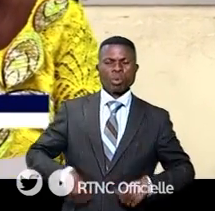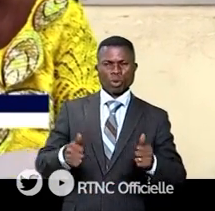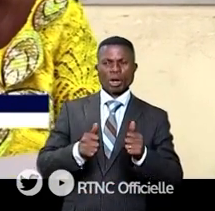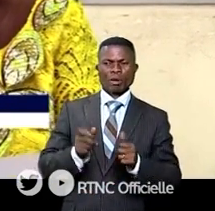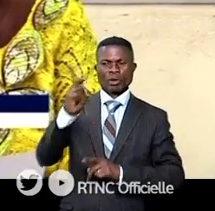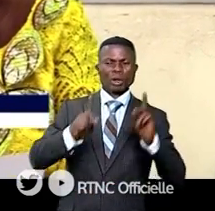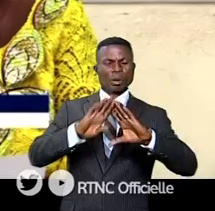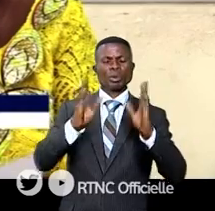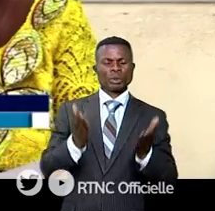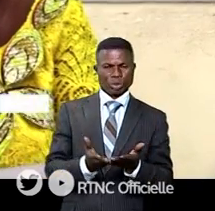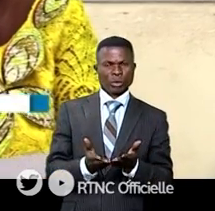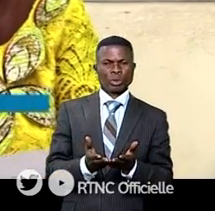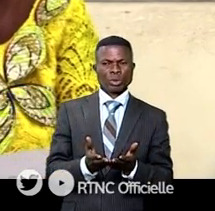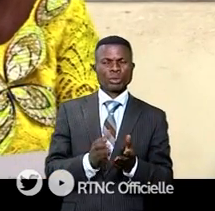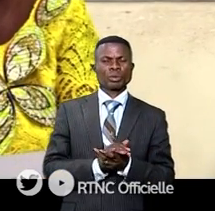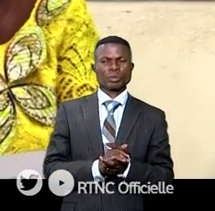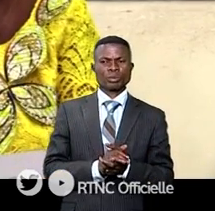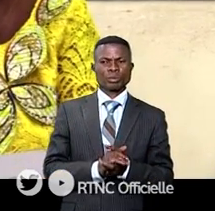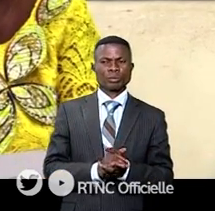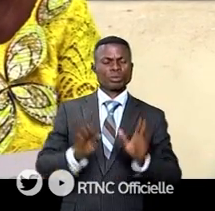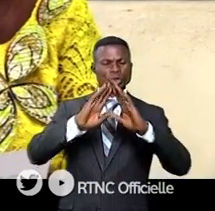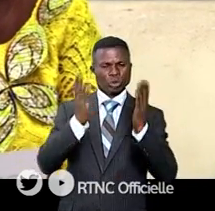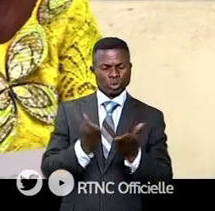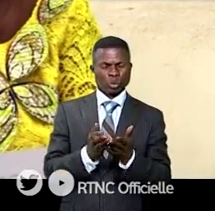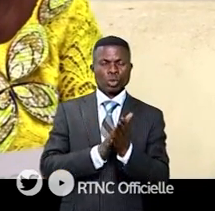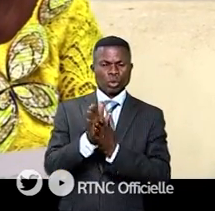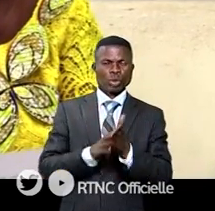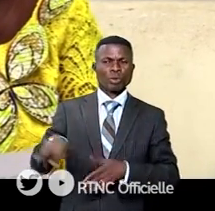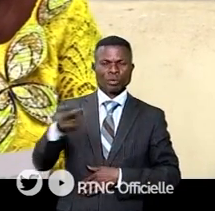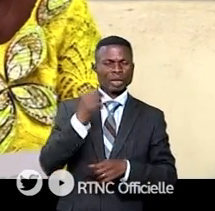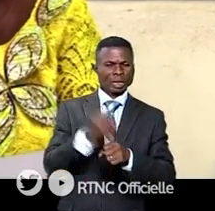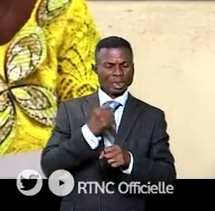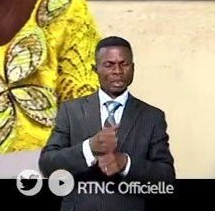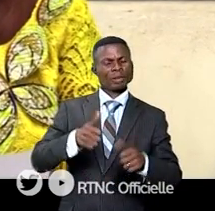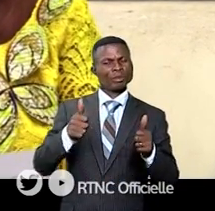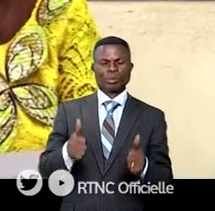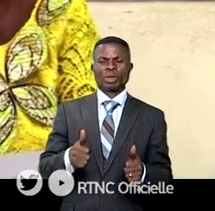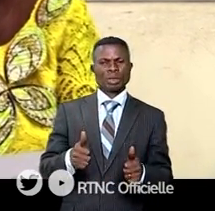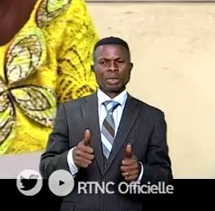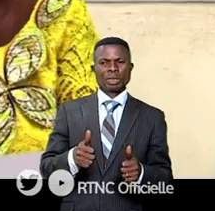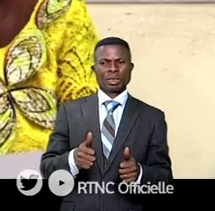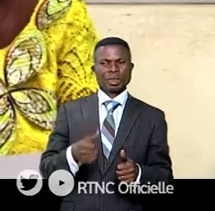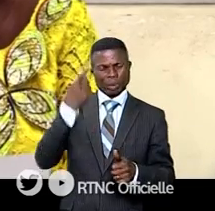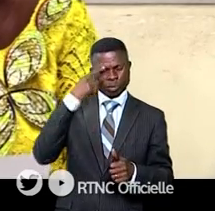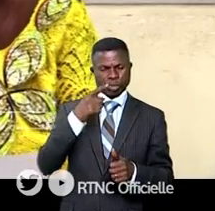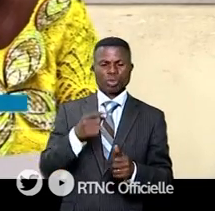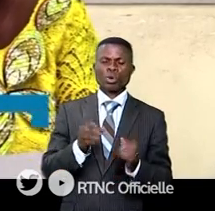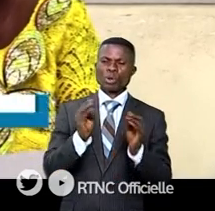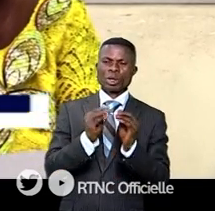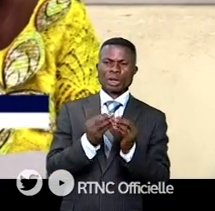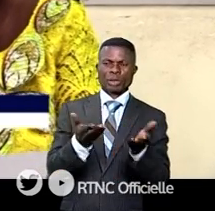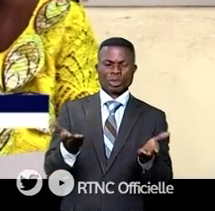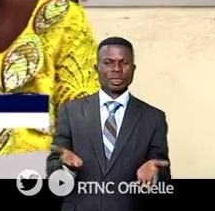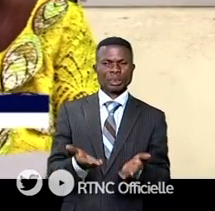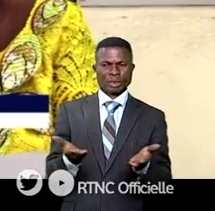notre peuple. Tout en vous souhaitant un travail fructueux, à l'issue des échanges que